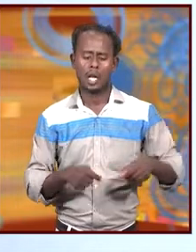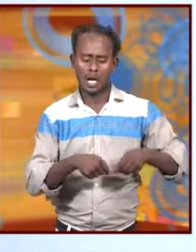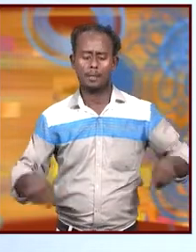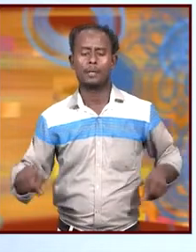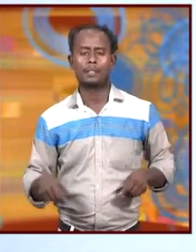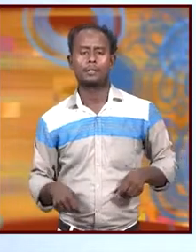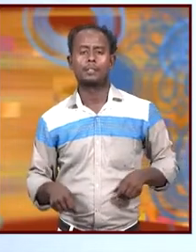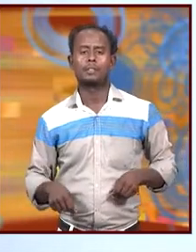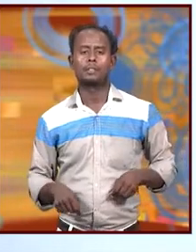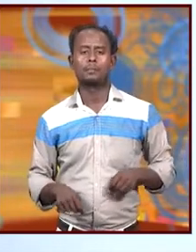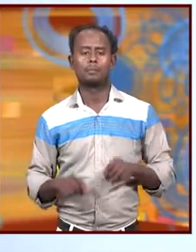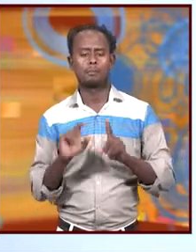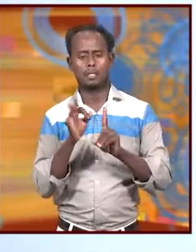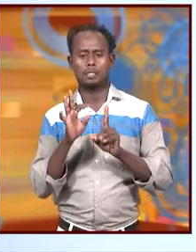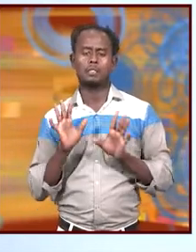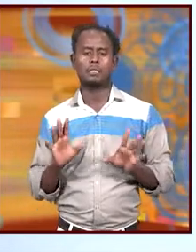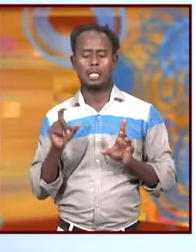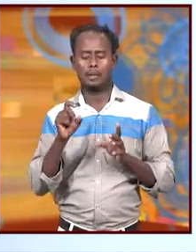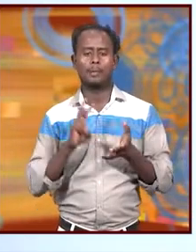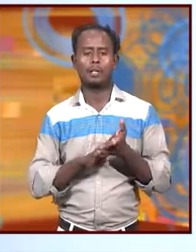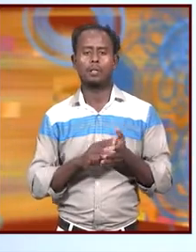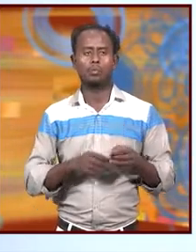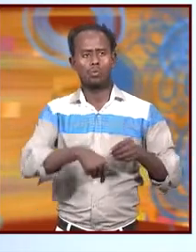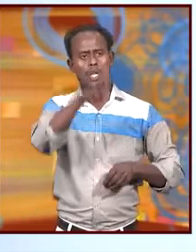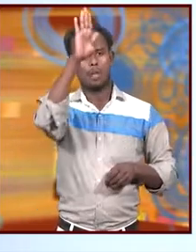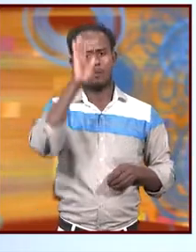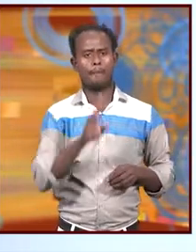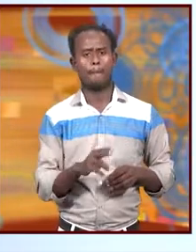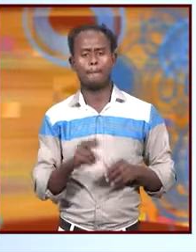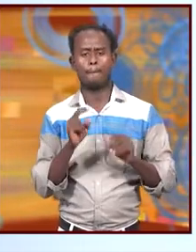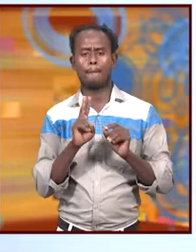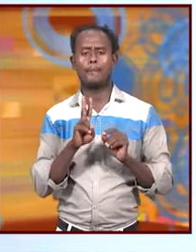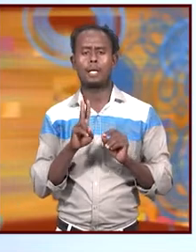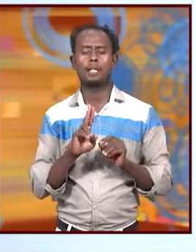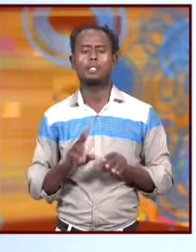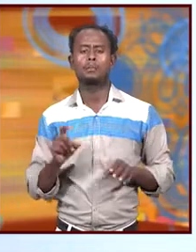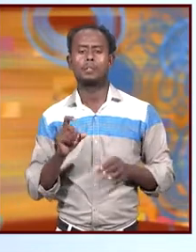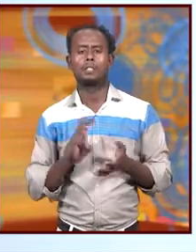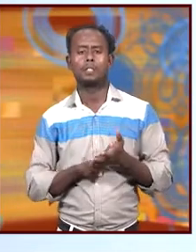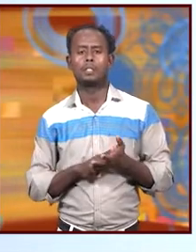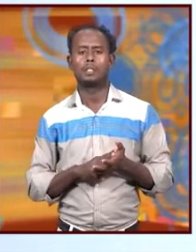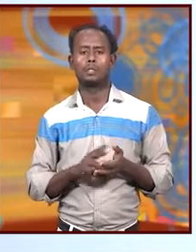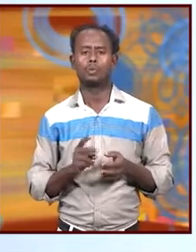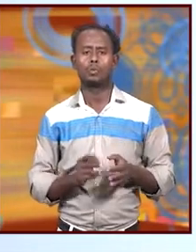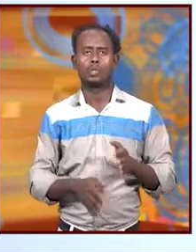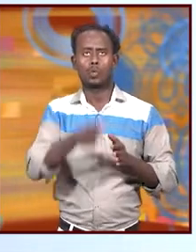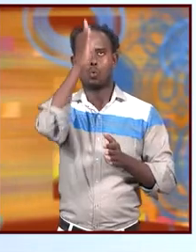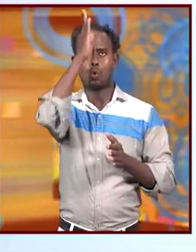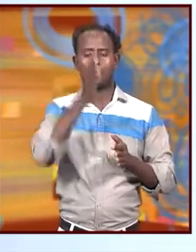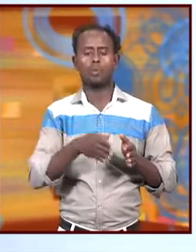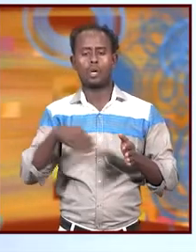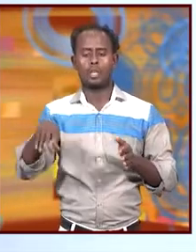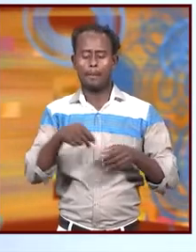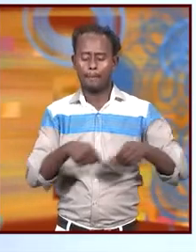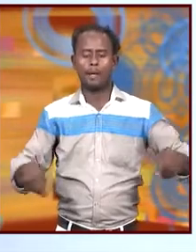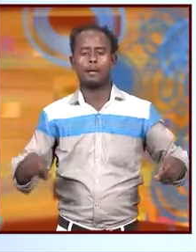அடிப்பக்கம் 18 சென்டிமீட்டர் மற்றும் உயரம் 12 சென்டிமீட்டர் அளவுகள் உள்ள ஒரு செங்கோண முக்கோணத்தினுடைய